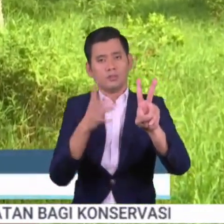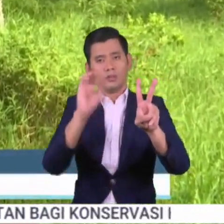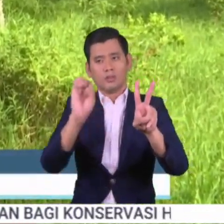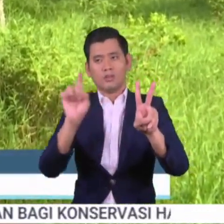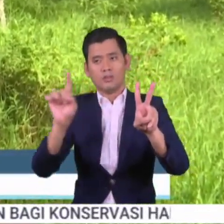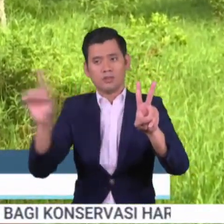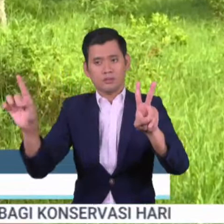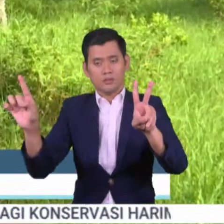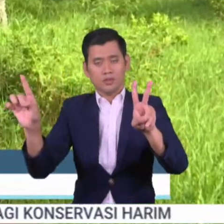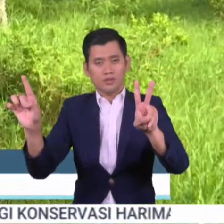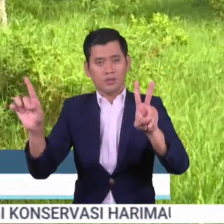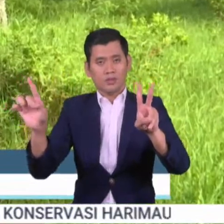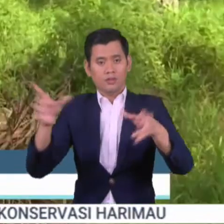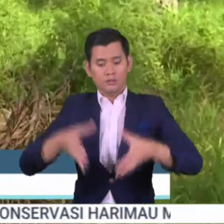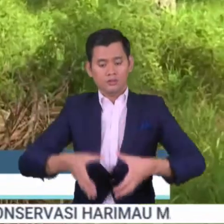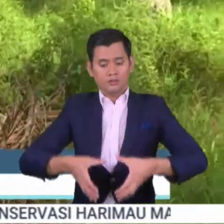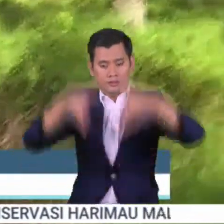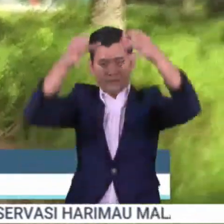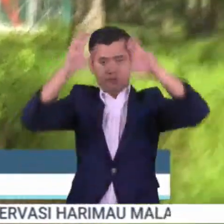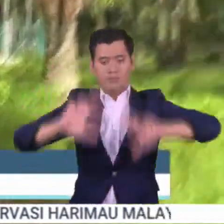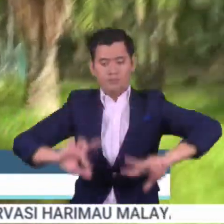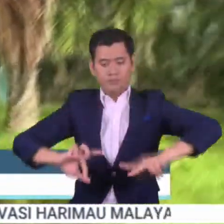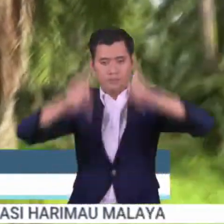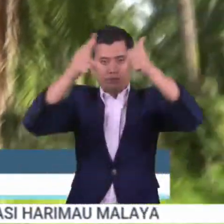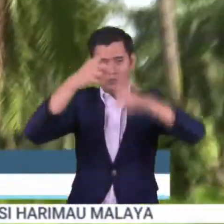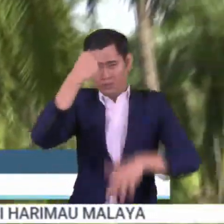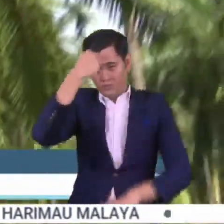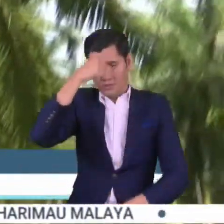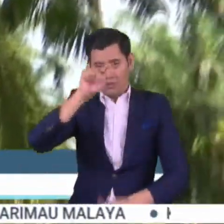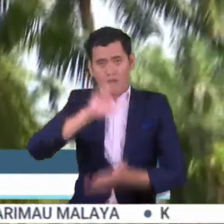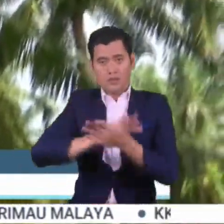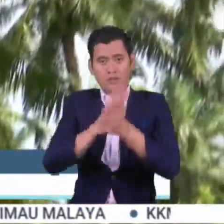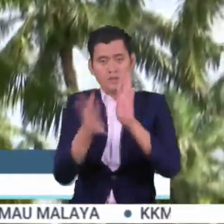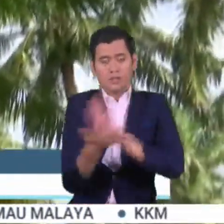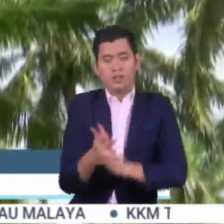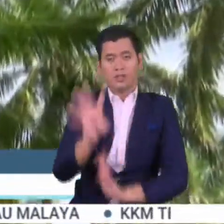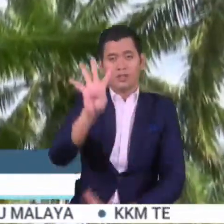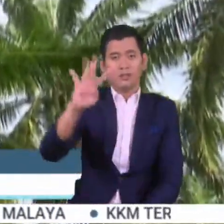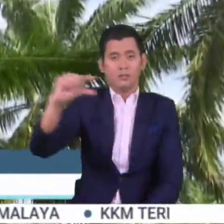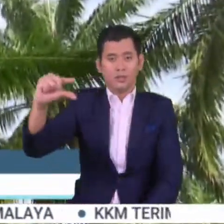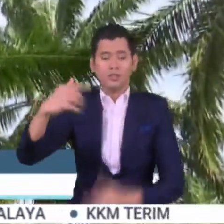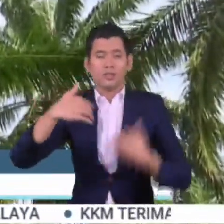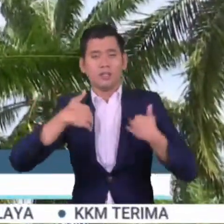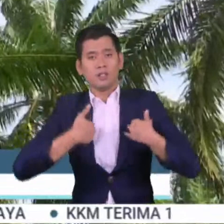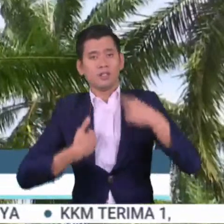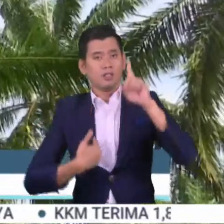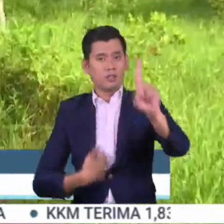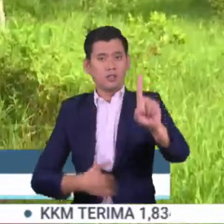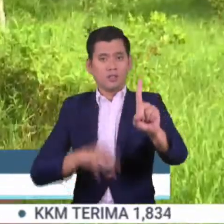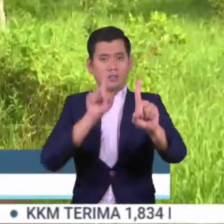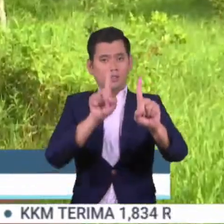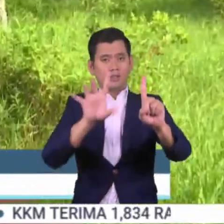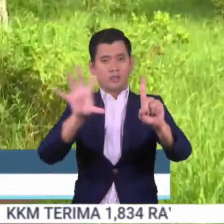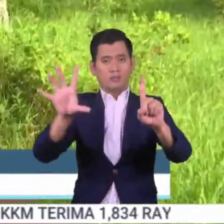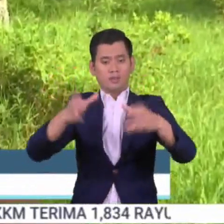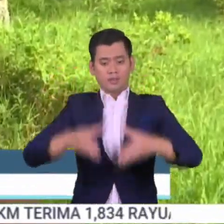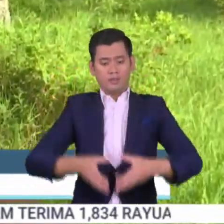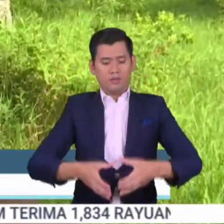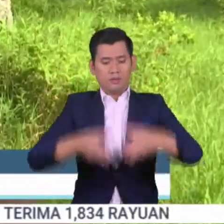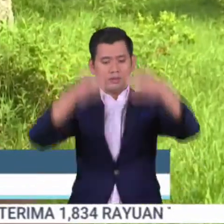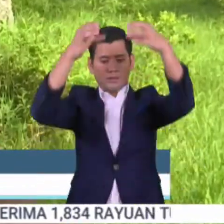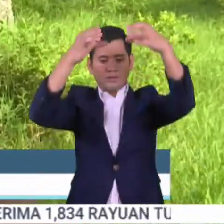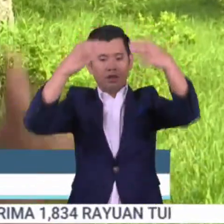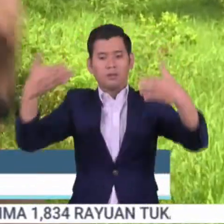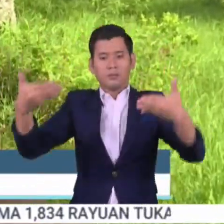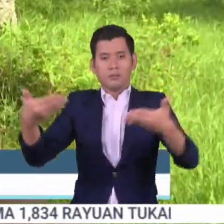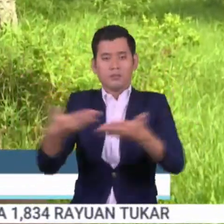naik taraf kepada 4G lah. Dan juga kita ada lebih kurang dalam 115 menara baru yang kita bina. Salah satu menara